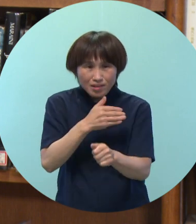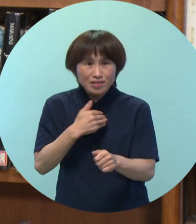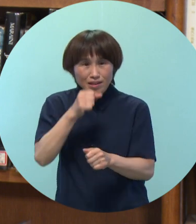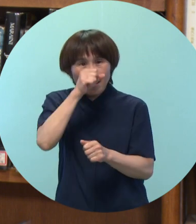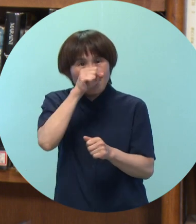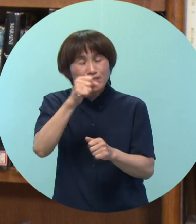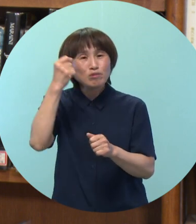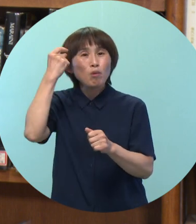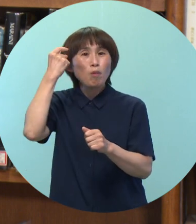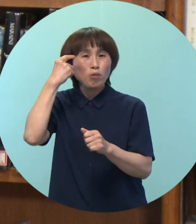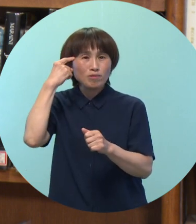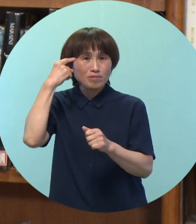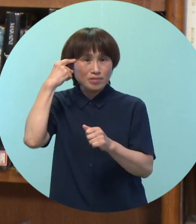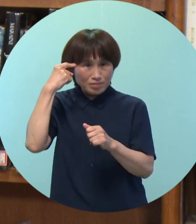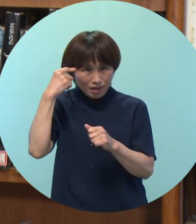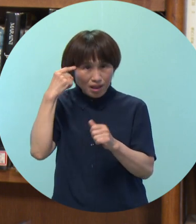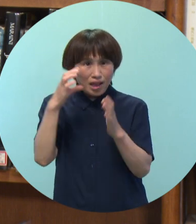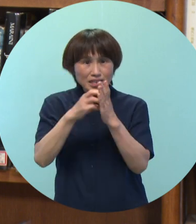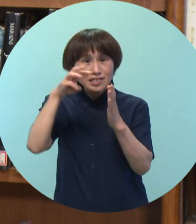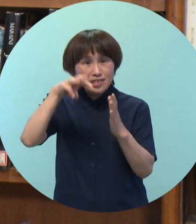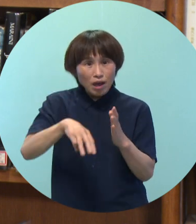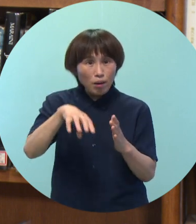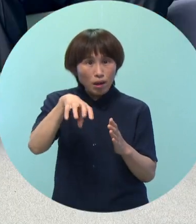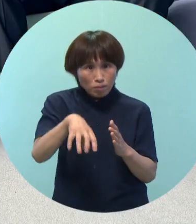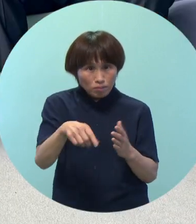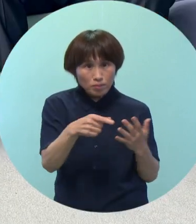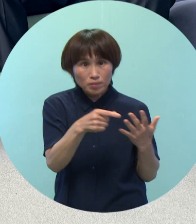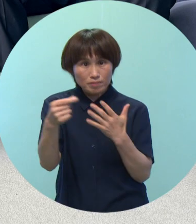って石川に応募した。